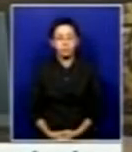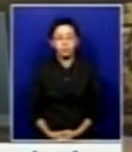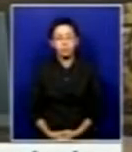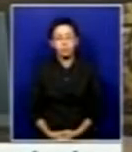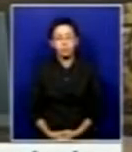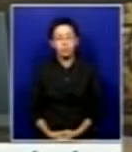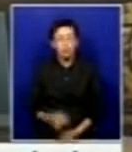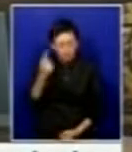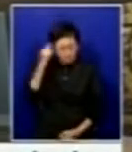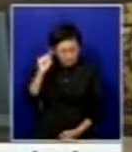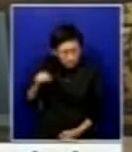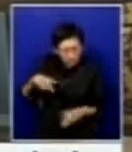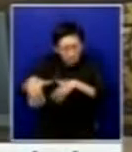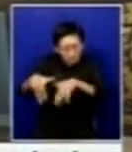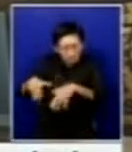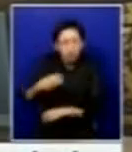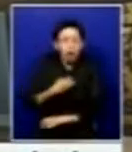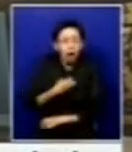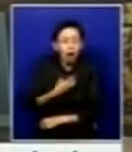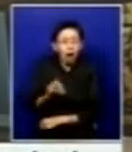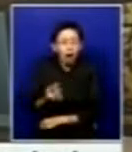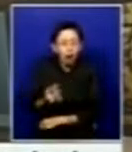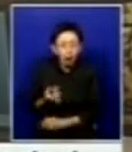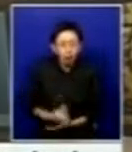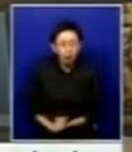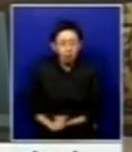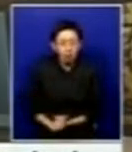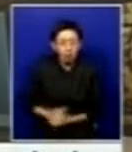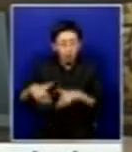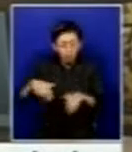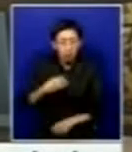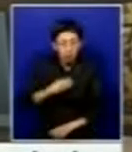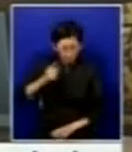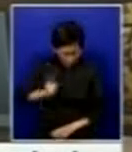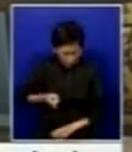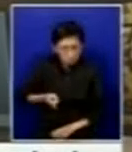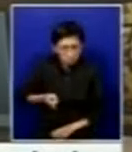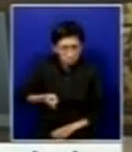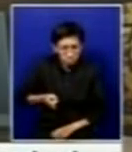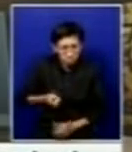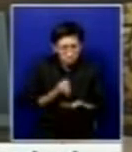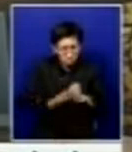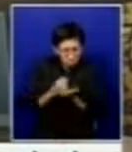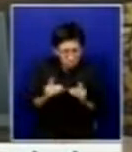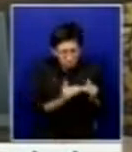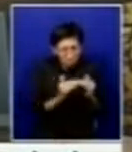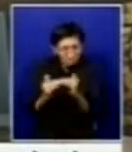ว่าเขาต้องการอะไรเขาต้องการจริงหรือไม่เป็นธรรมทั่วถึงหรือไม่อย่าง